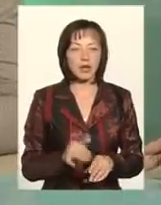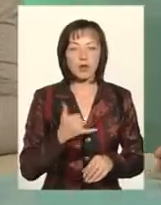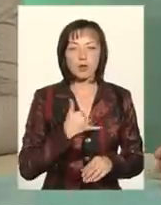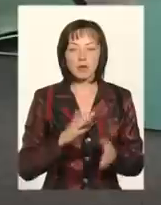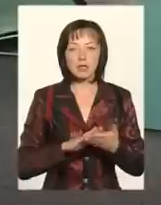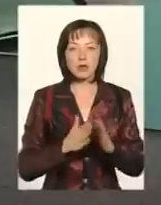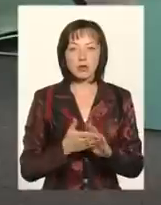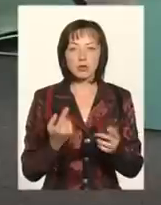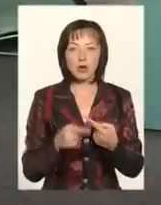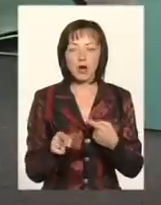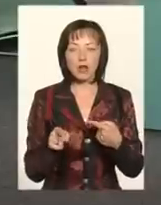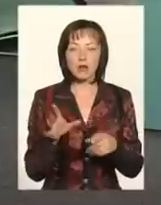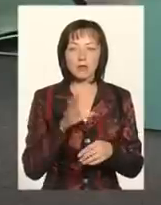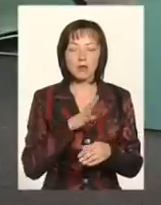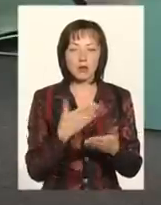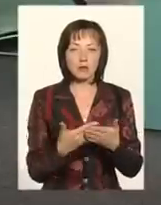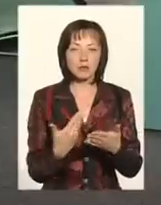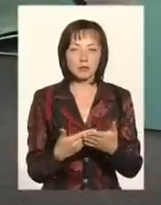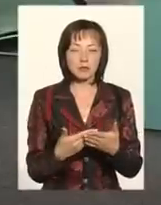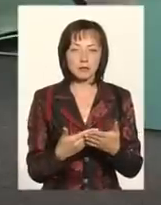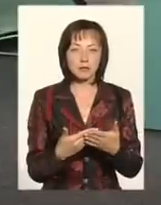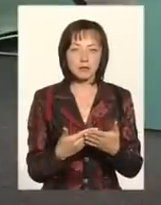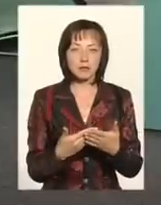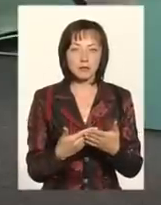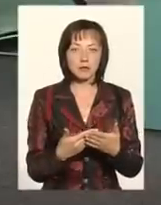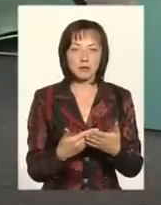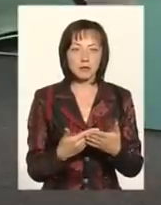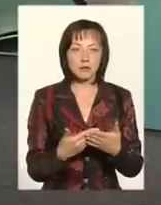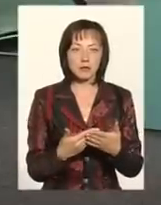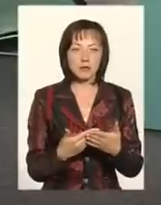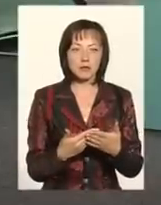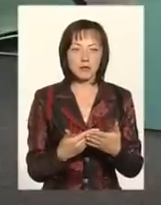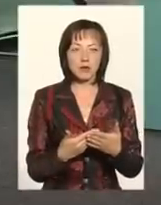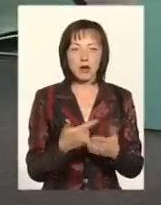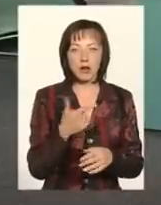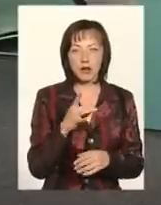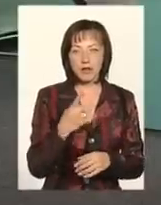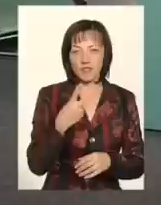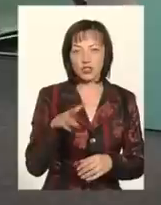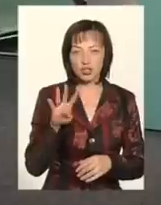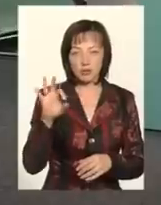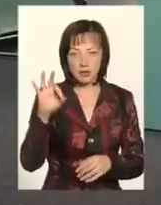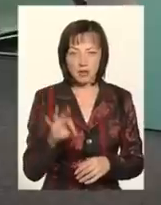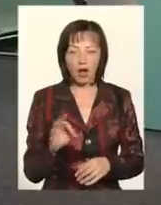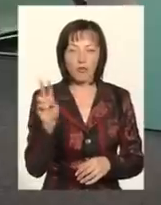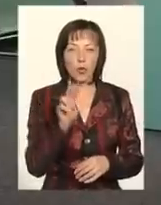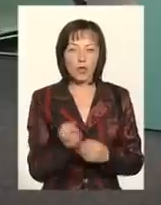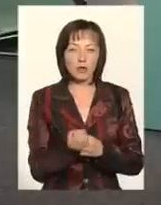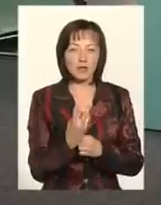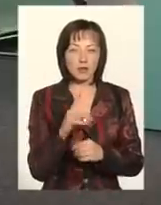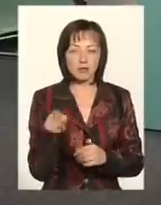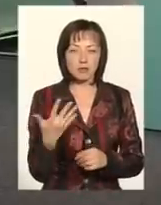другая у нас разница составляла порядка то есть в гривне это было 24% в долларе